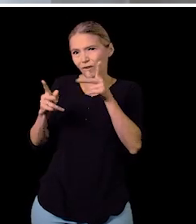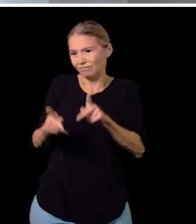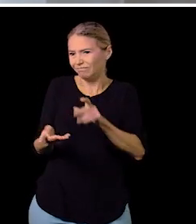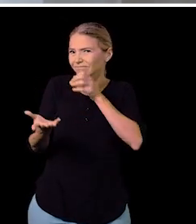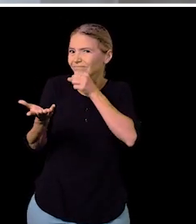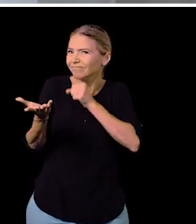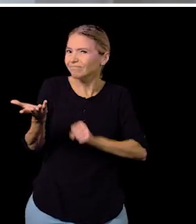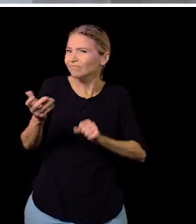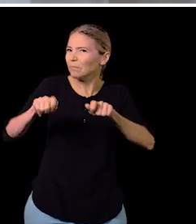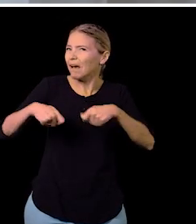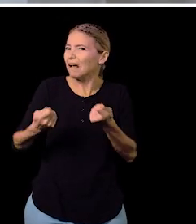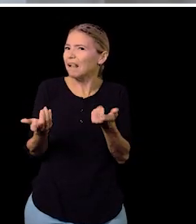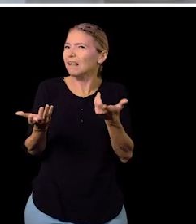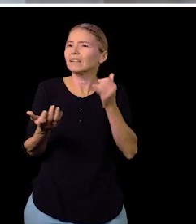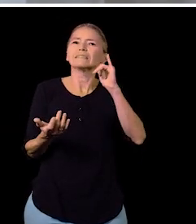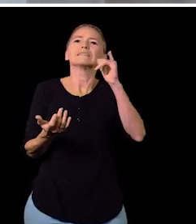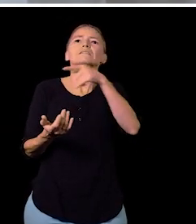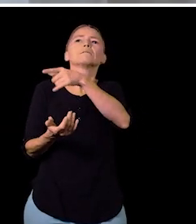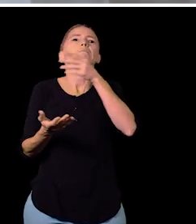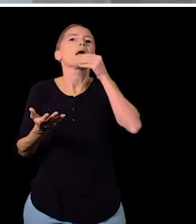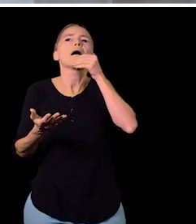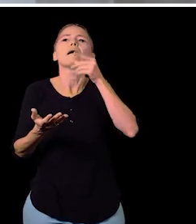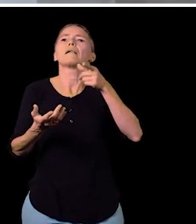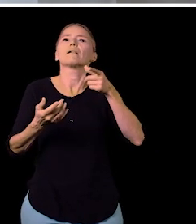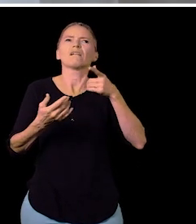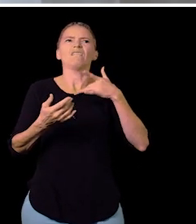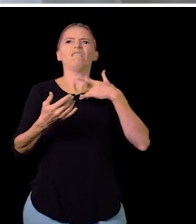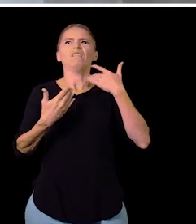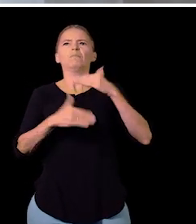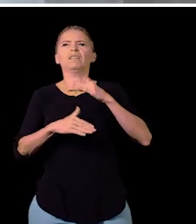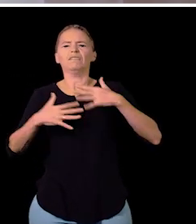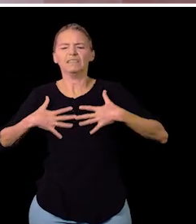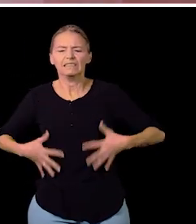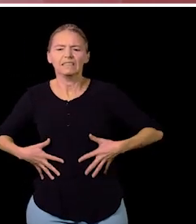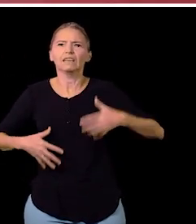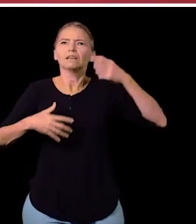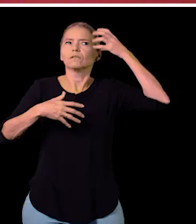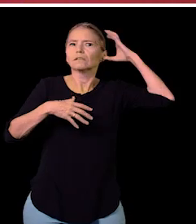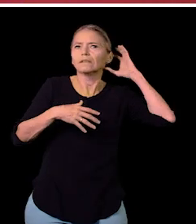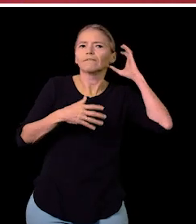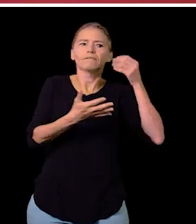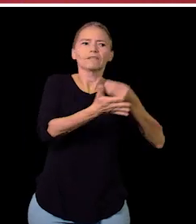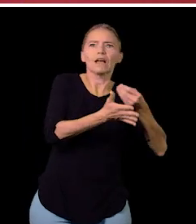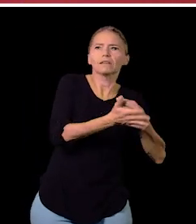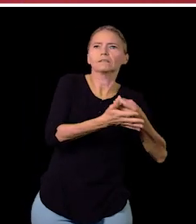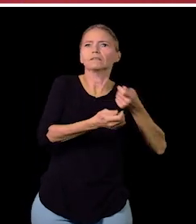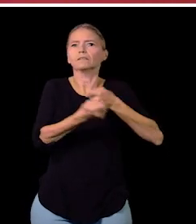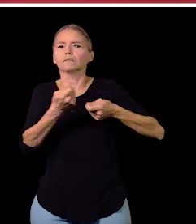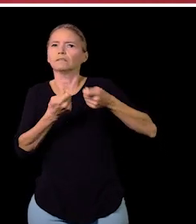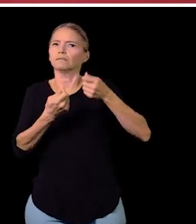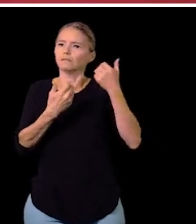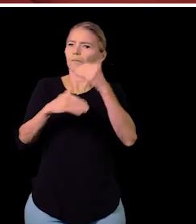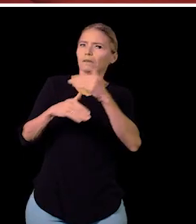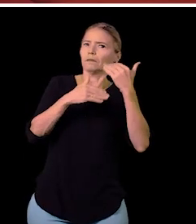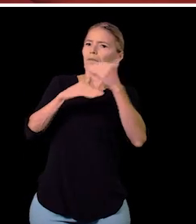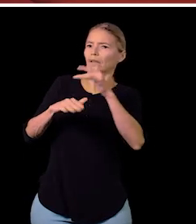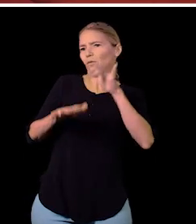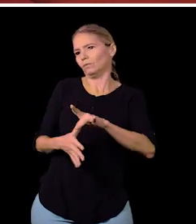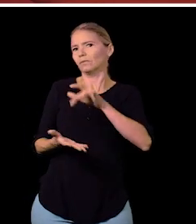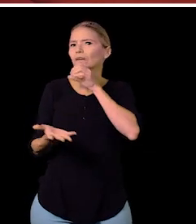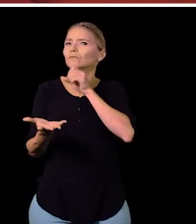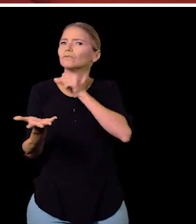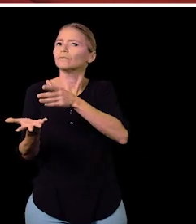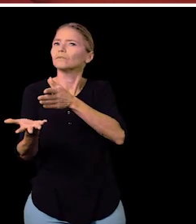des limitations qui surviennent au niveau physique, cognitif ou financier. Donc, c'est certain que pour les